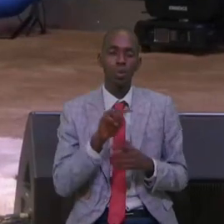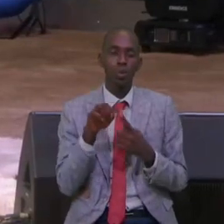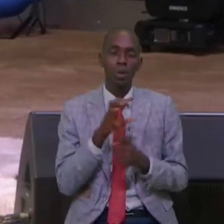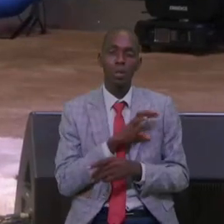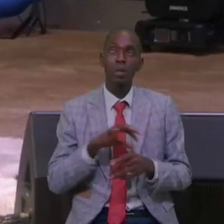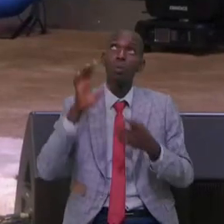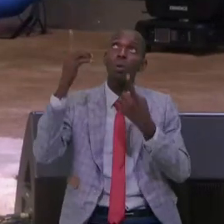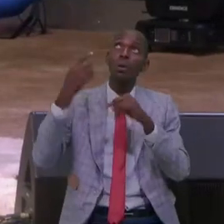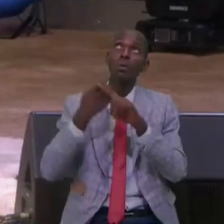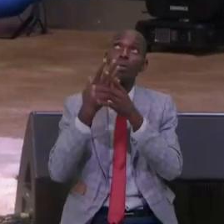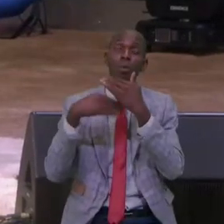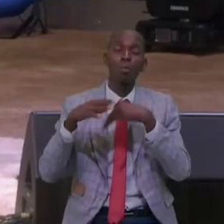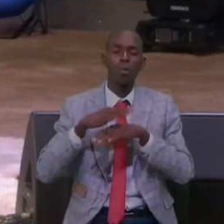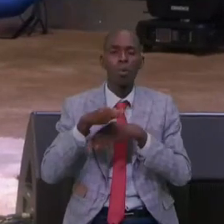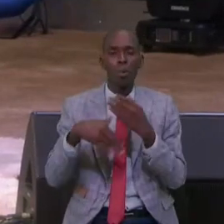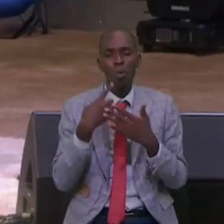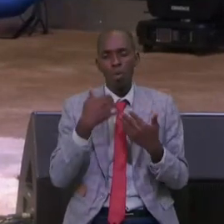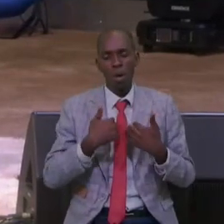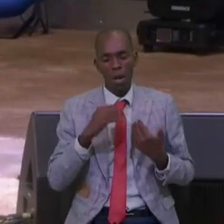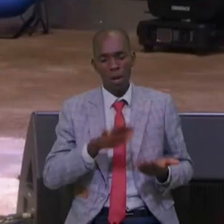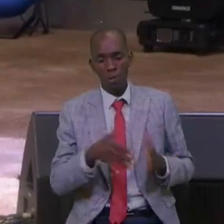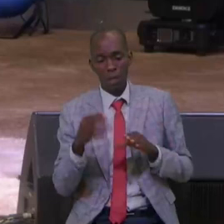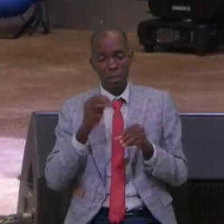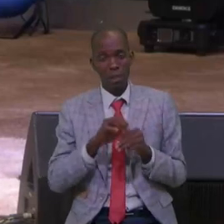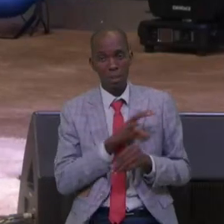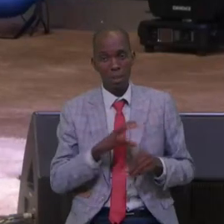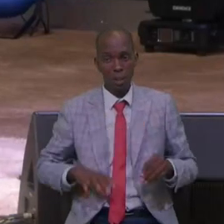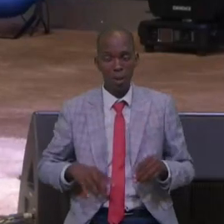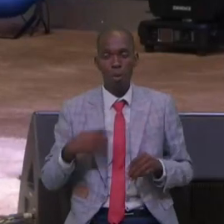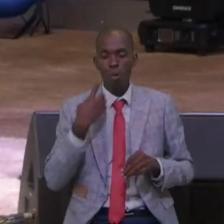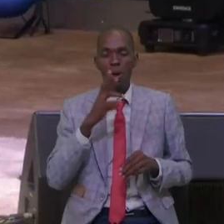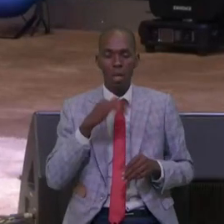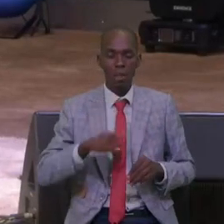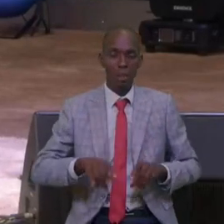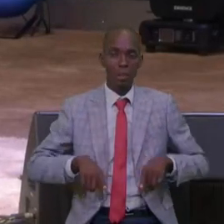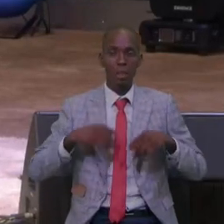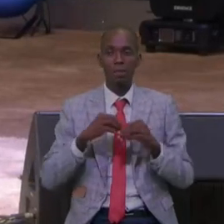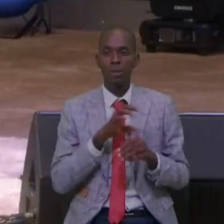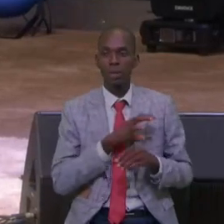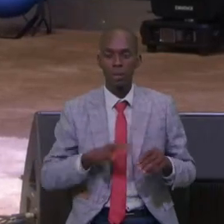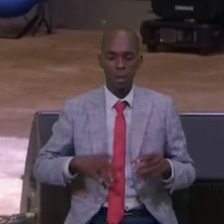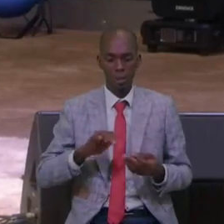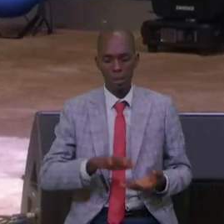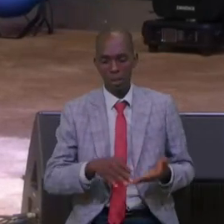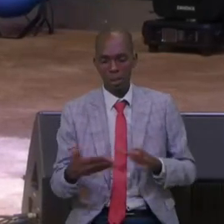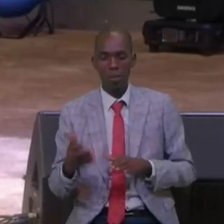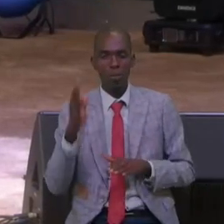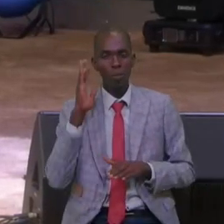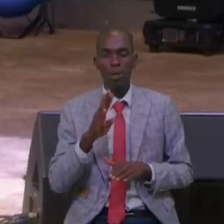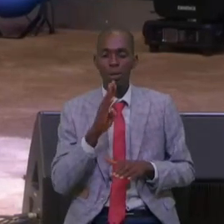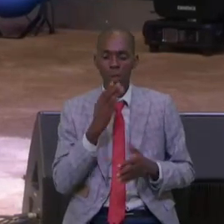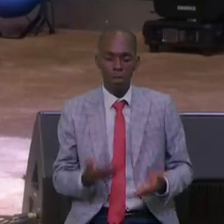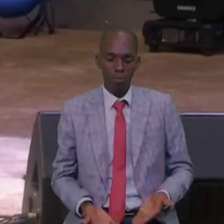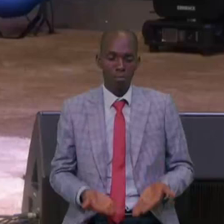Christ, ceux qui sont encore vivants en Christ, les morts ressusciteront et ceux qui sont